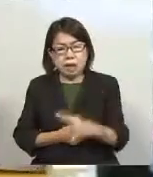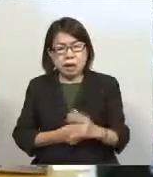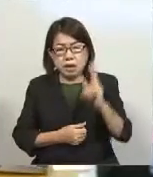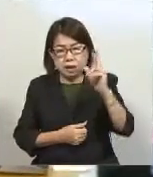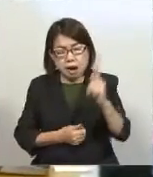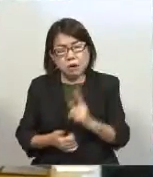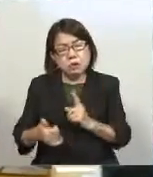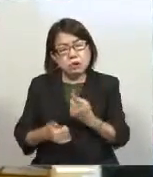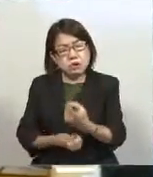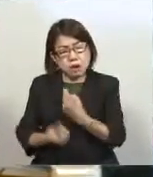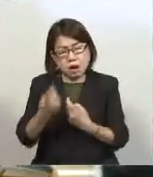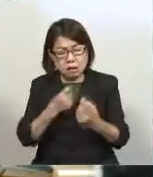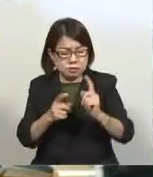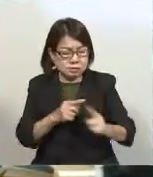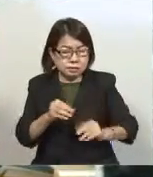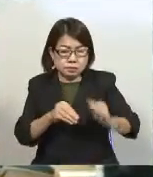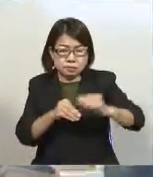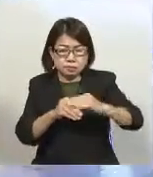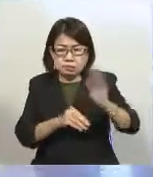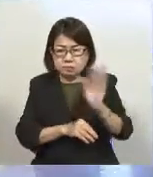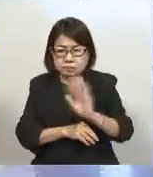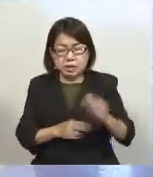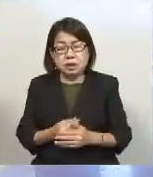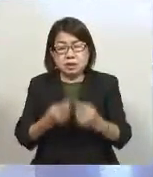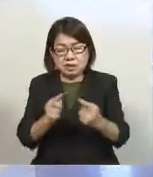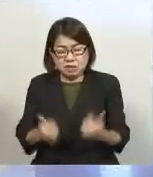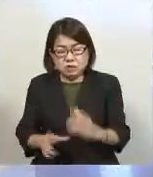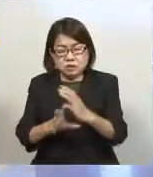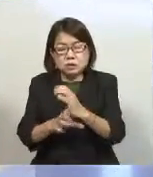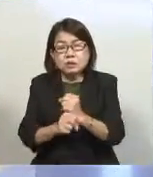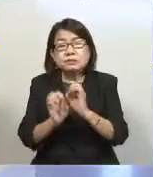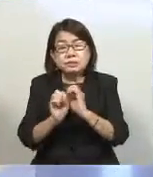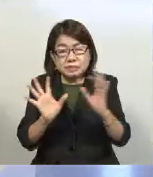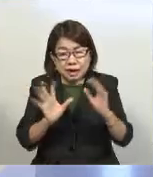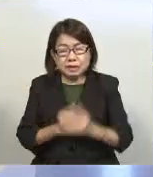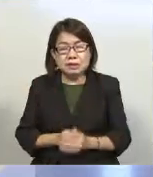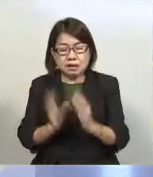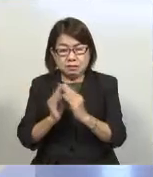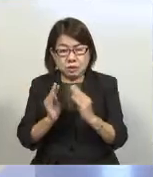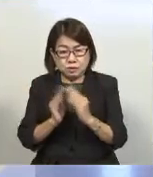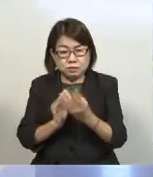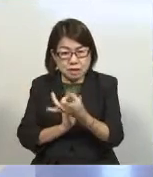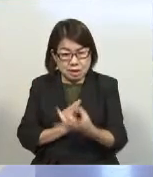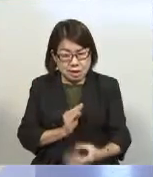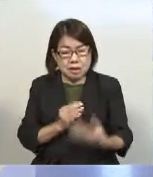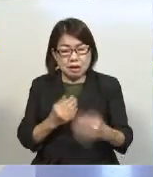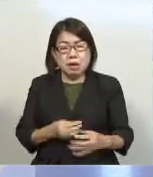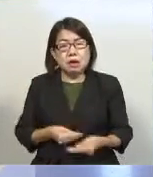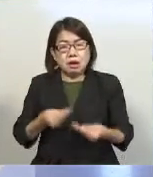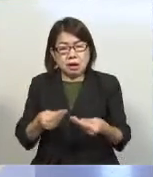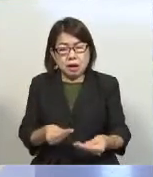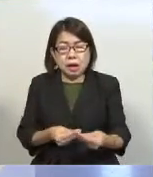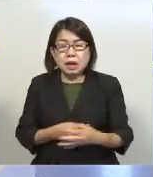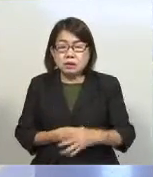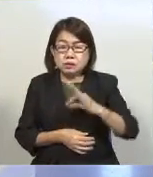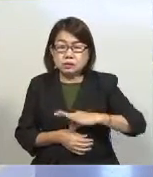ชนซักถามคำถามต่างๆเพิ่มเติมแต่แน่นอนค่ะสำหรับผลการประชุมคณะกรรมการวัตถุอันตรายที่ออกมานะคะก็สร้างความพ